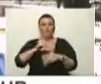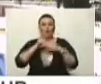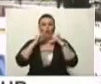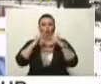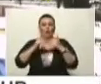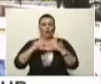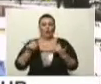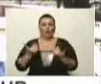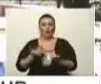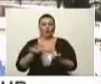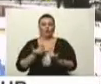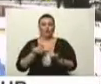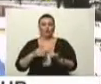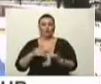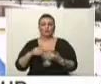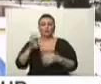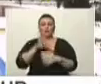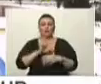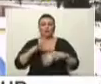can sağlığı arz edirəm.